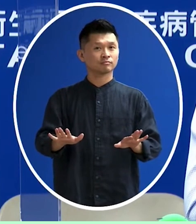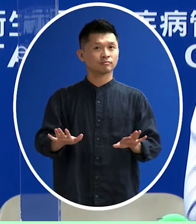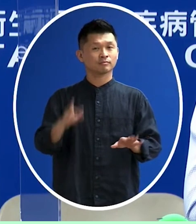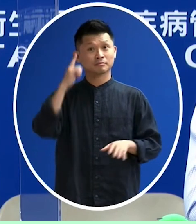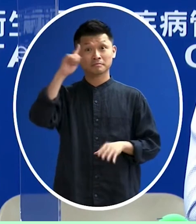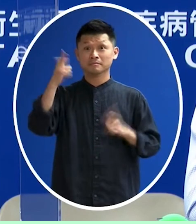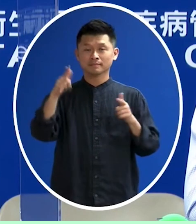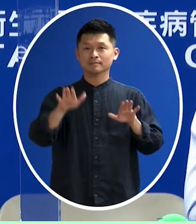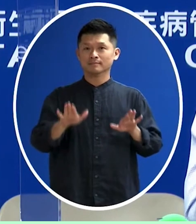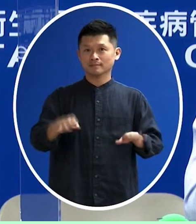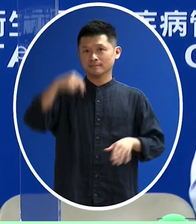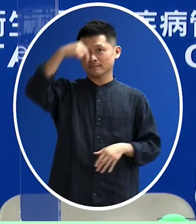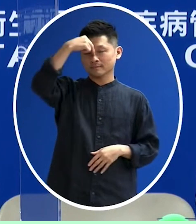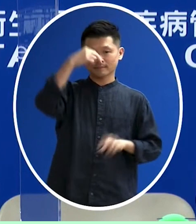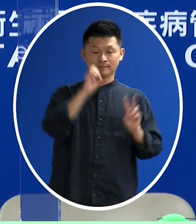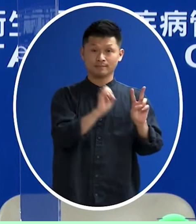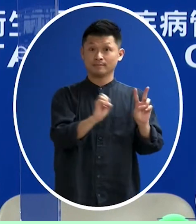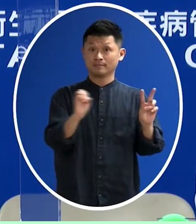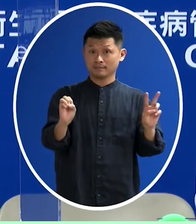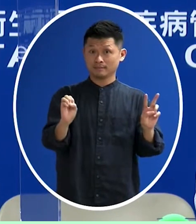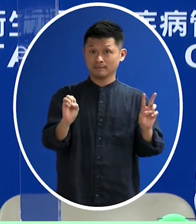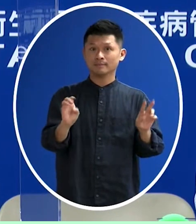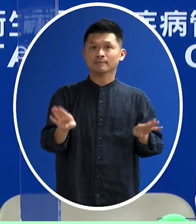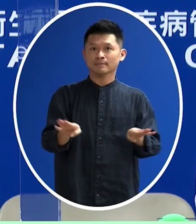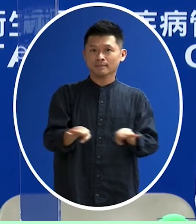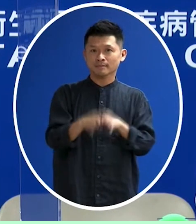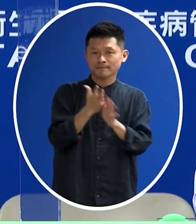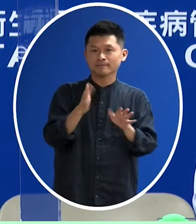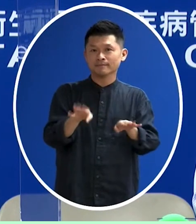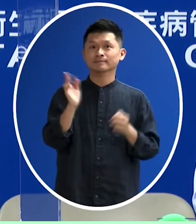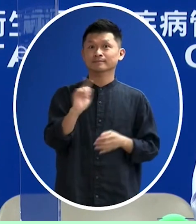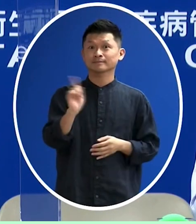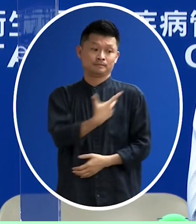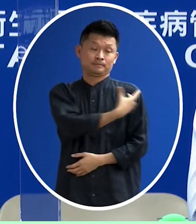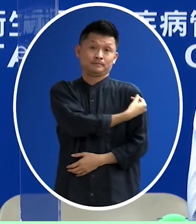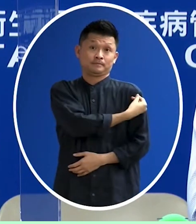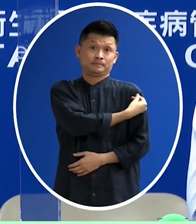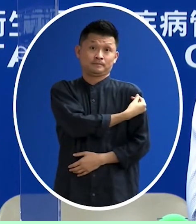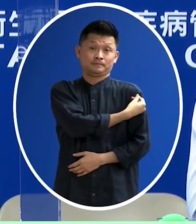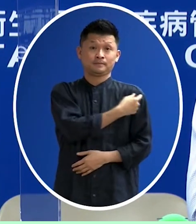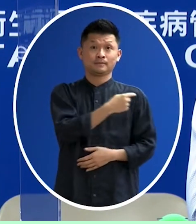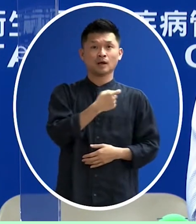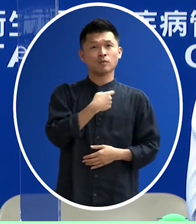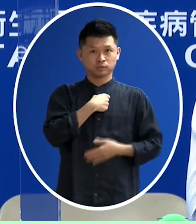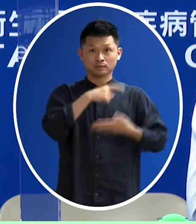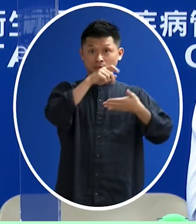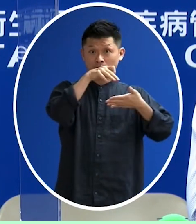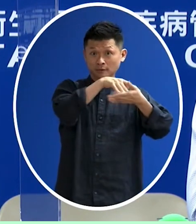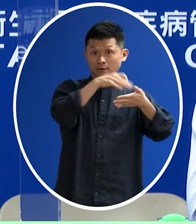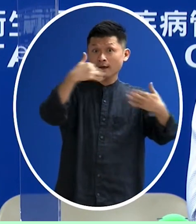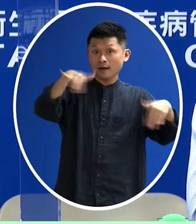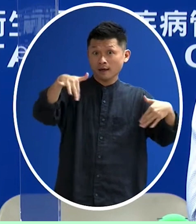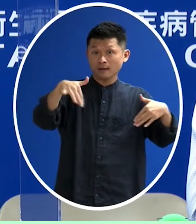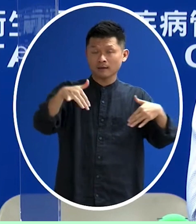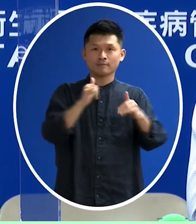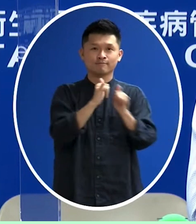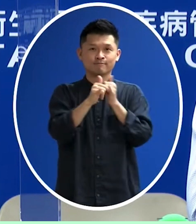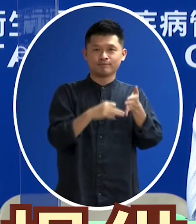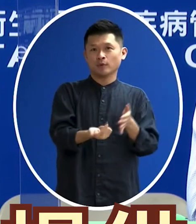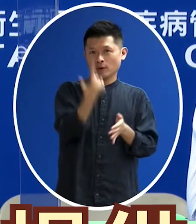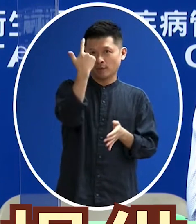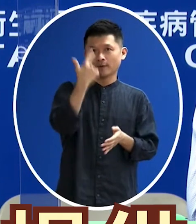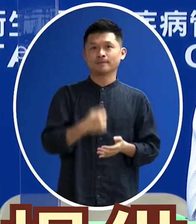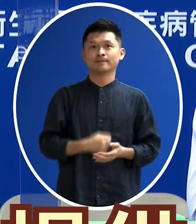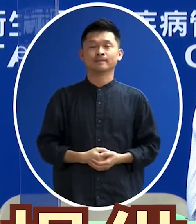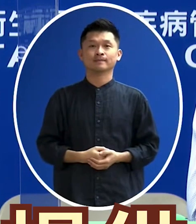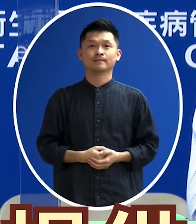今天下午2点，我们就开始重新开放，让还没有意愿登记的民众尽速完成登记。